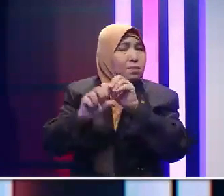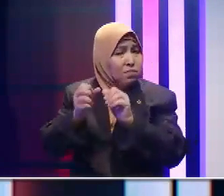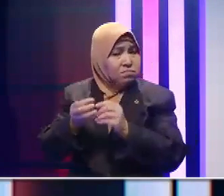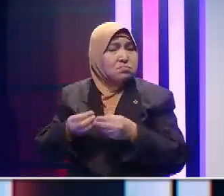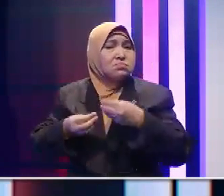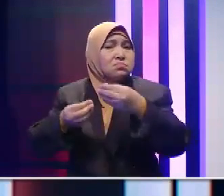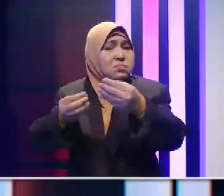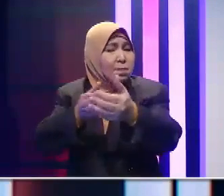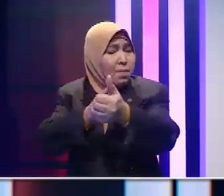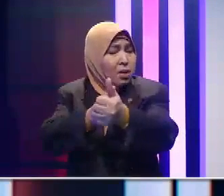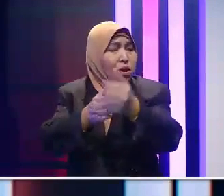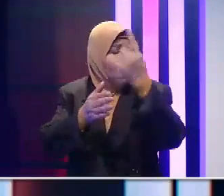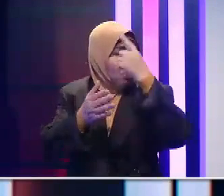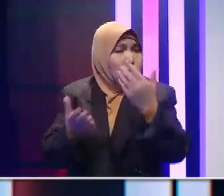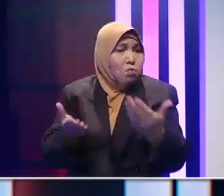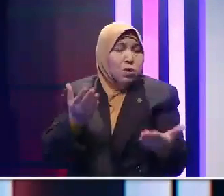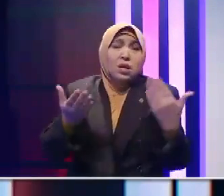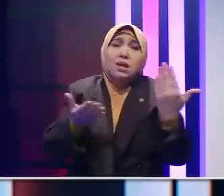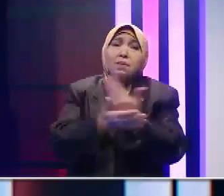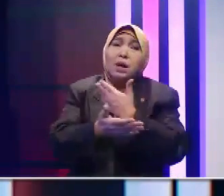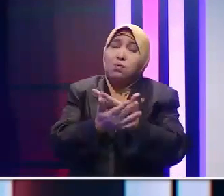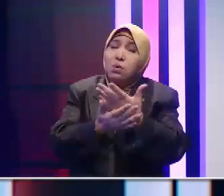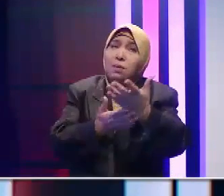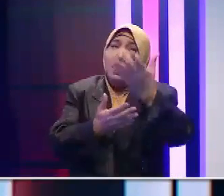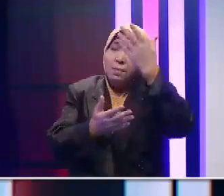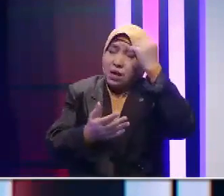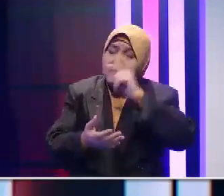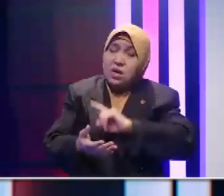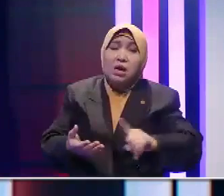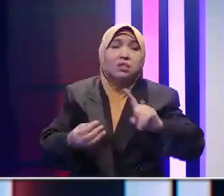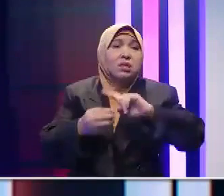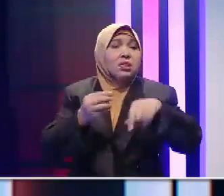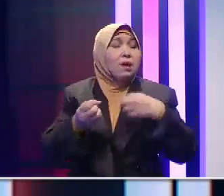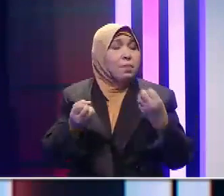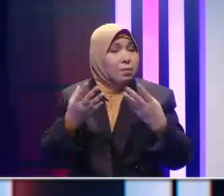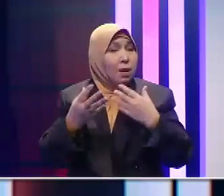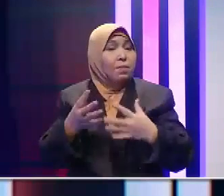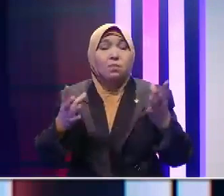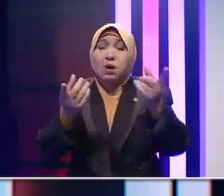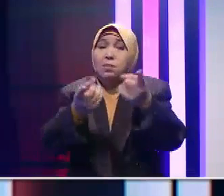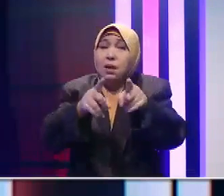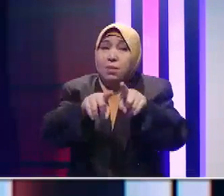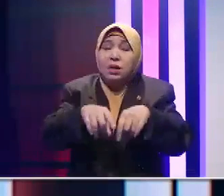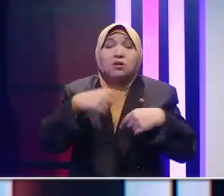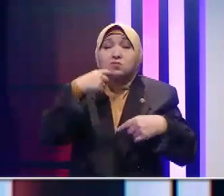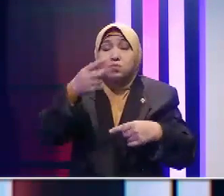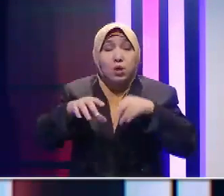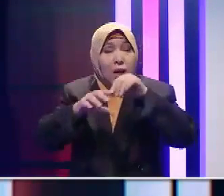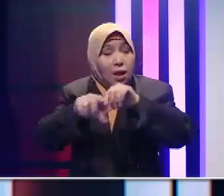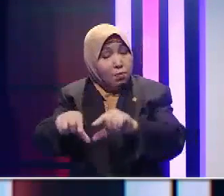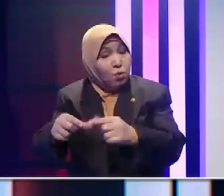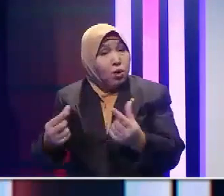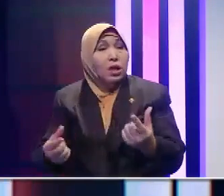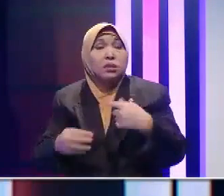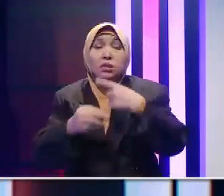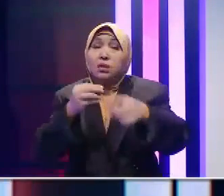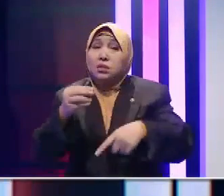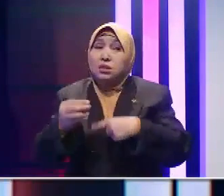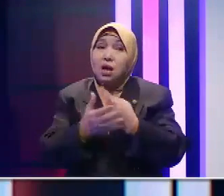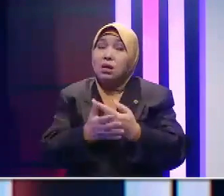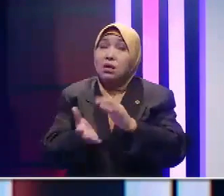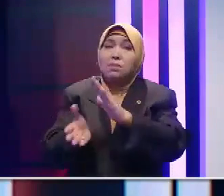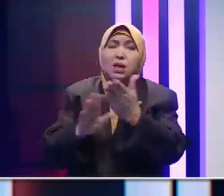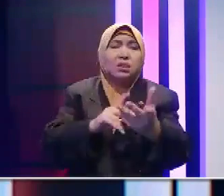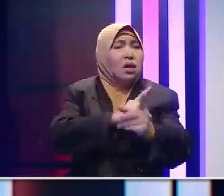panduan bagi mereka yang mungkin baru untuk mempelajari Islam tentang beberapa peristiwa yang disebutkan dalam Al-Quran, tentang